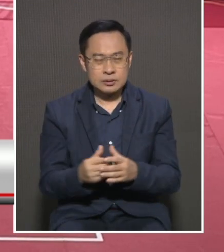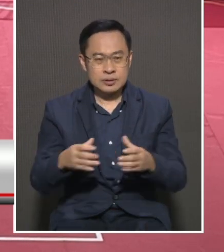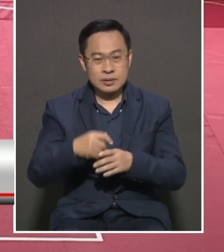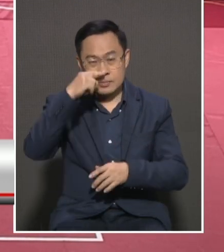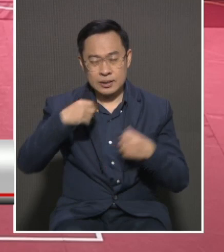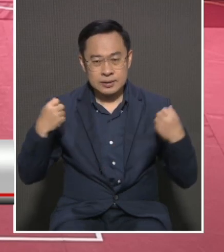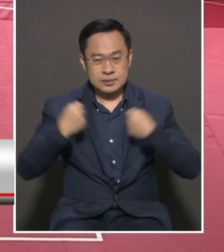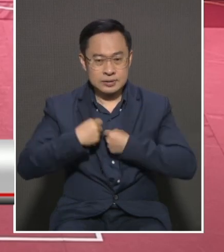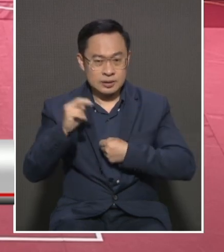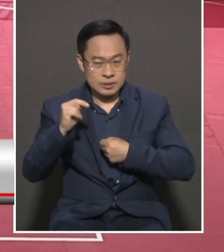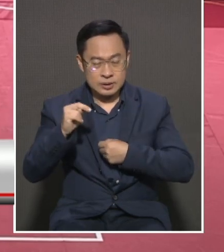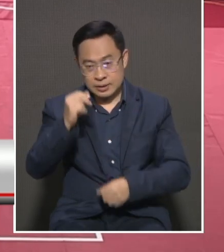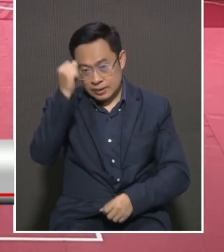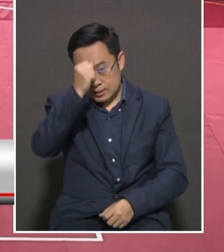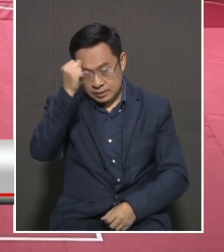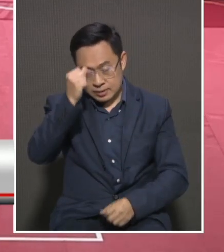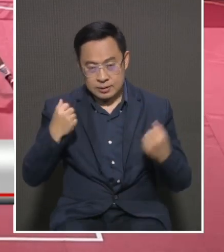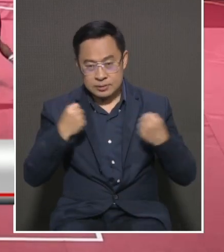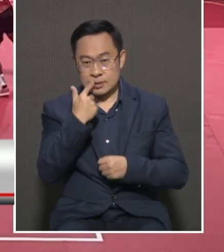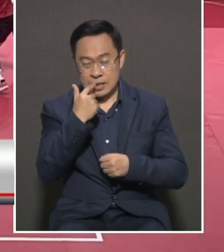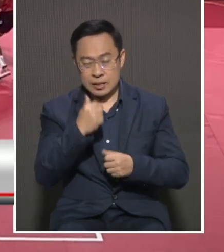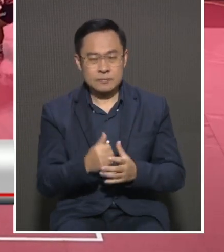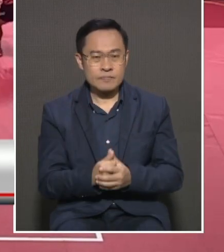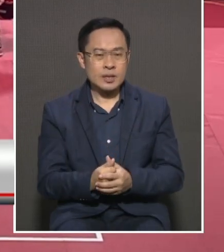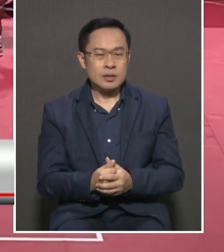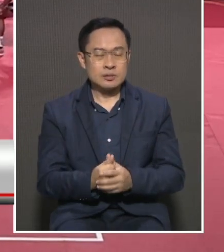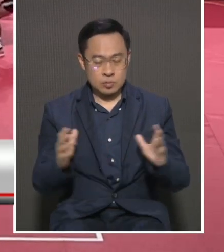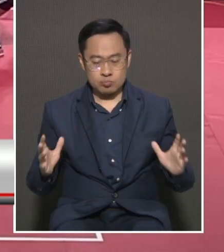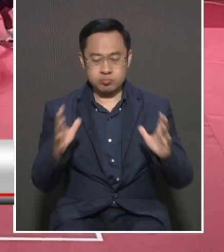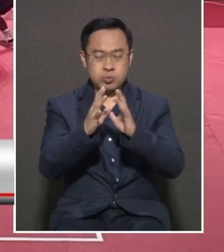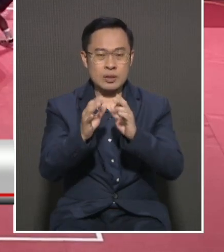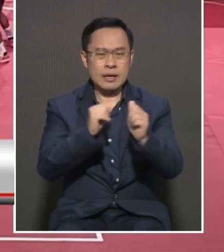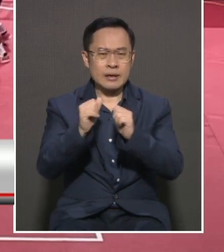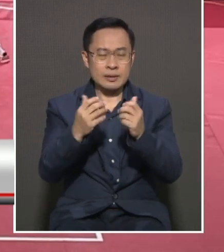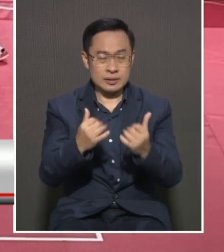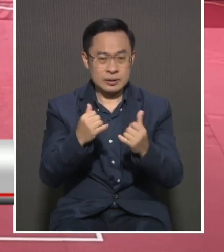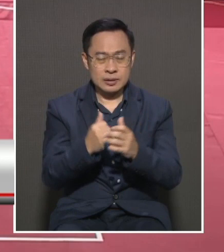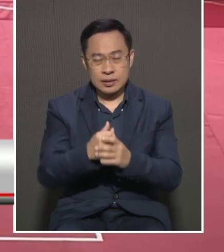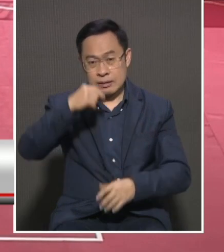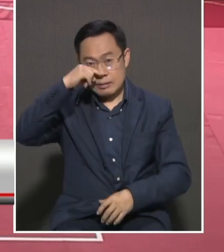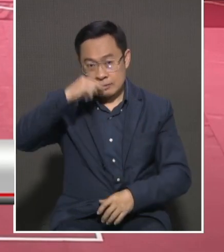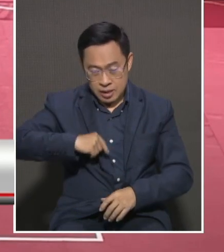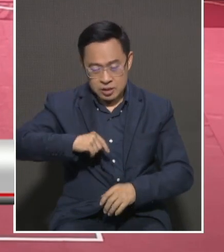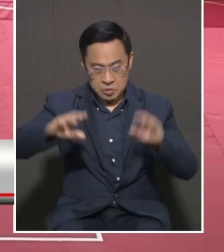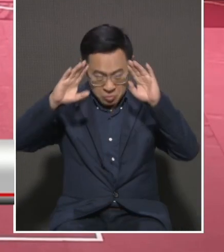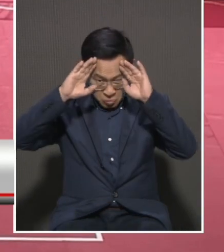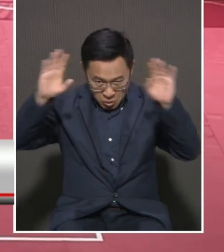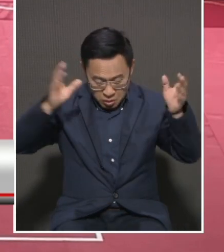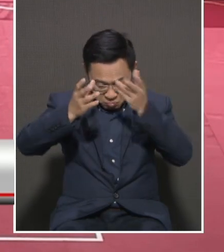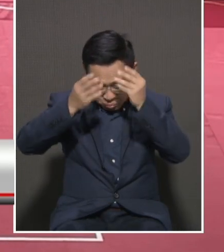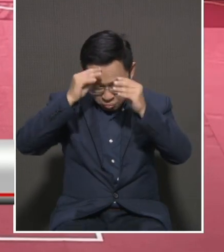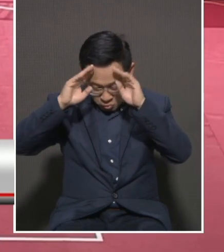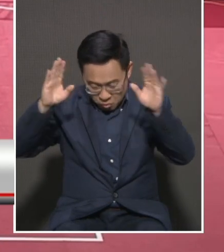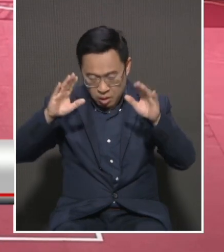าในชุดสีน้ำเงินนะคะซึ่งการเจอกันคู่นี้ก็ถือว่าเป็นทีมชาติไทยทีมชายที่อาศัยประสบการณ์และชั้